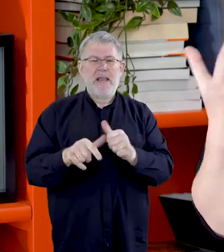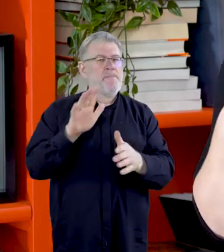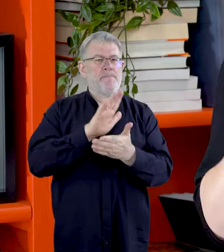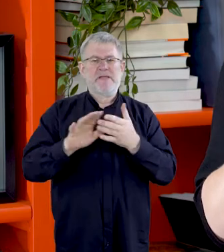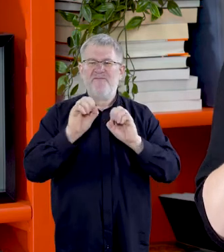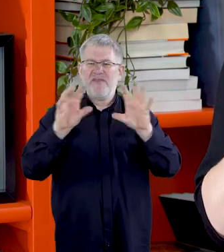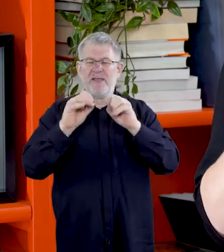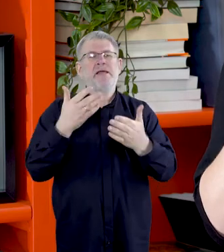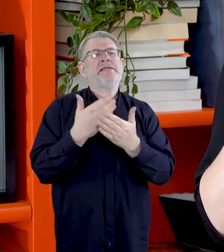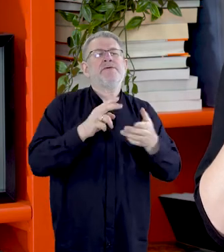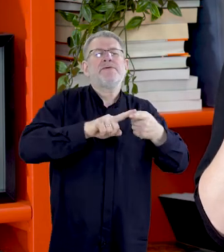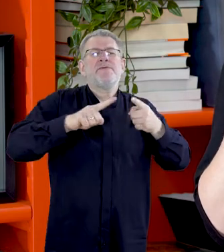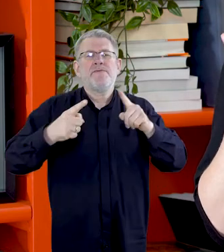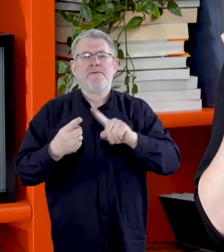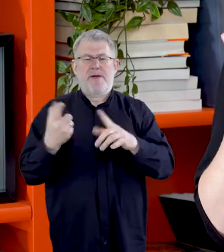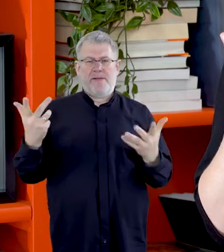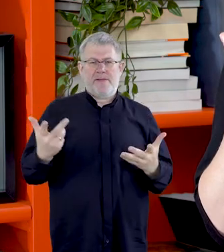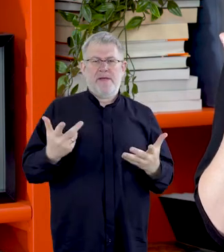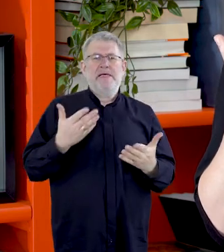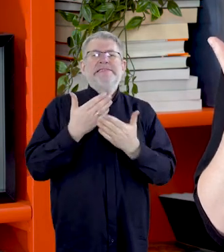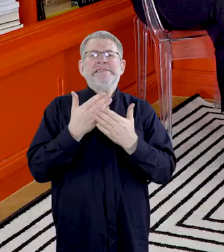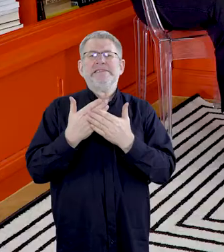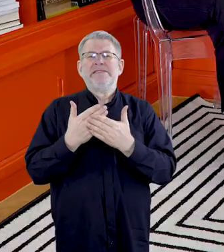dlaczego jest taka składnia.